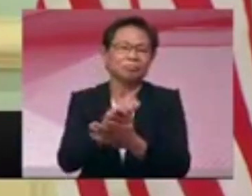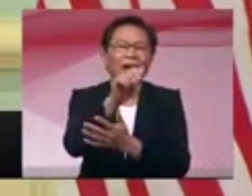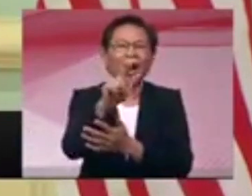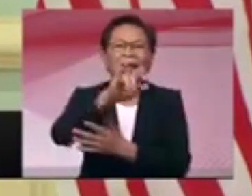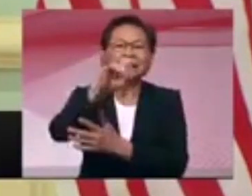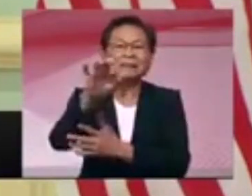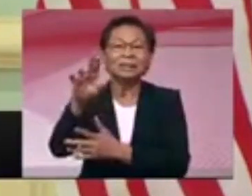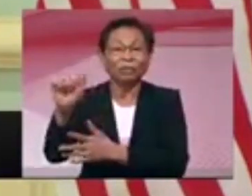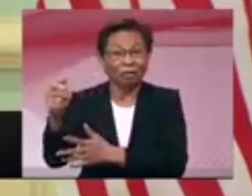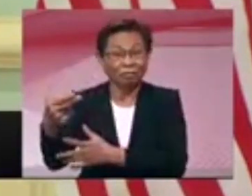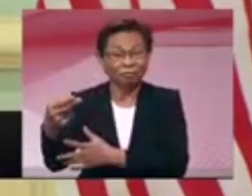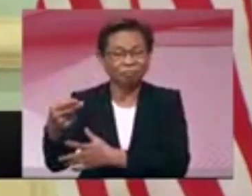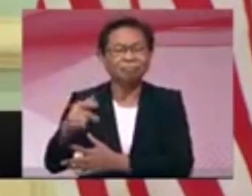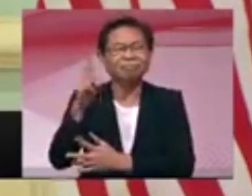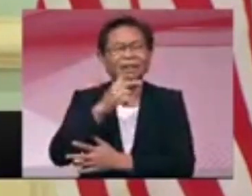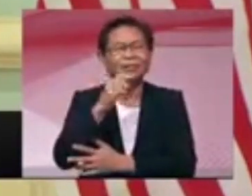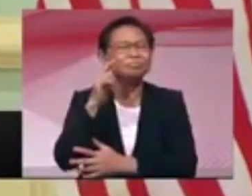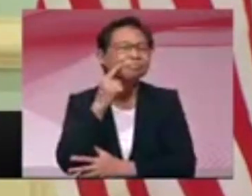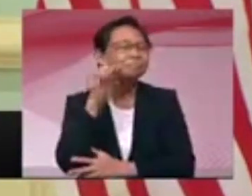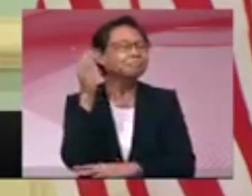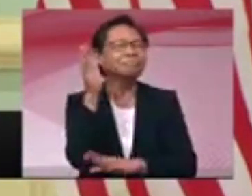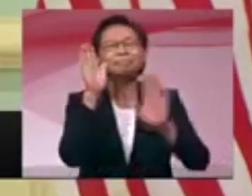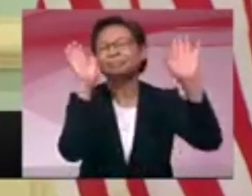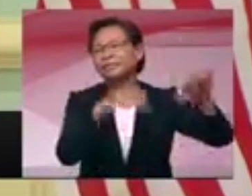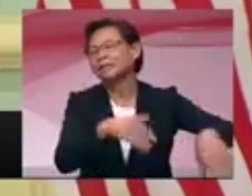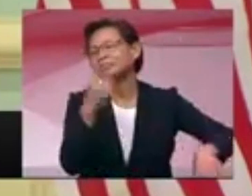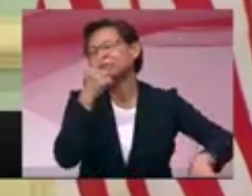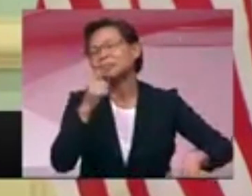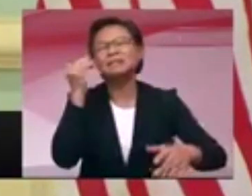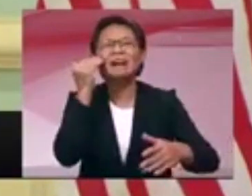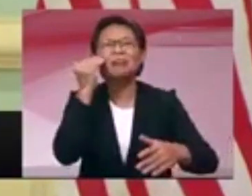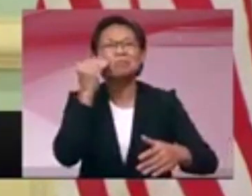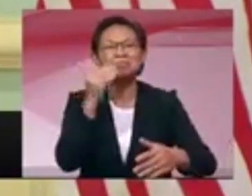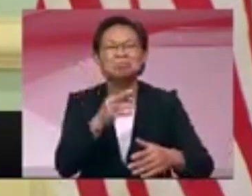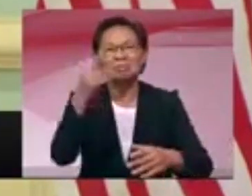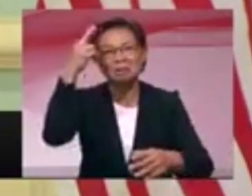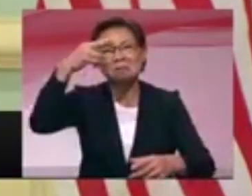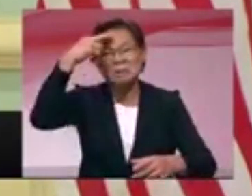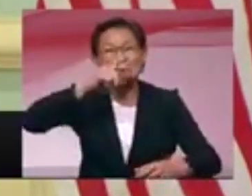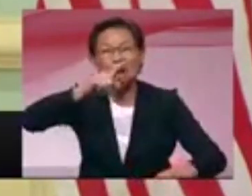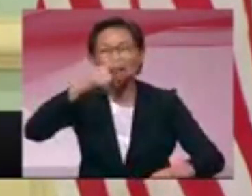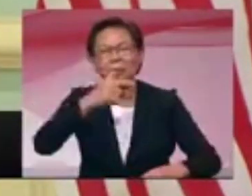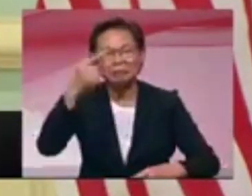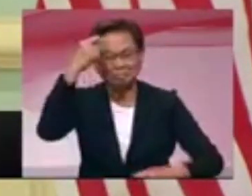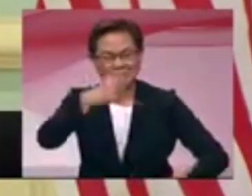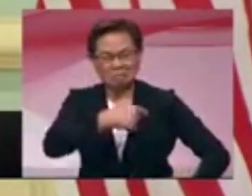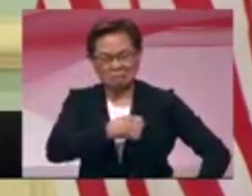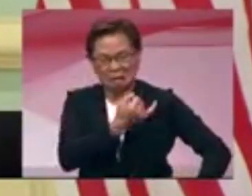Jazeera tidak ingin tahu tentang fakta yang sebenar, tetapi atas niat yang kurang baik terhadap Malaysia,